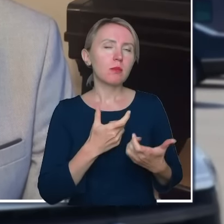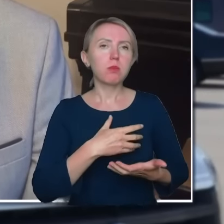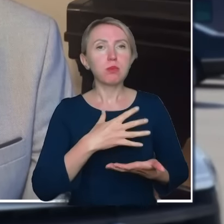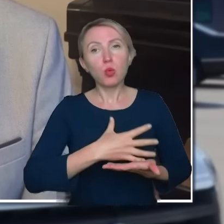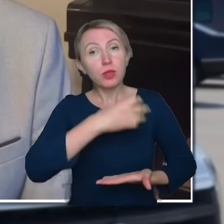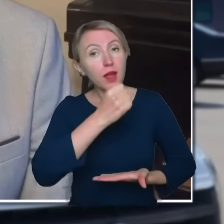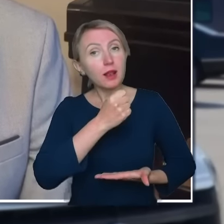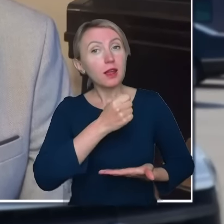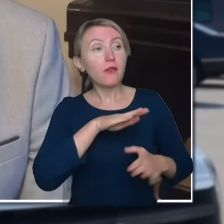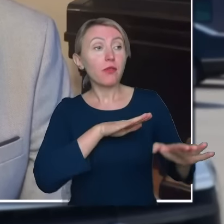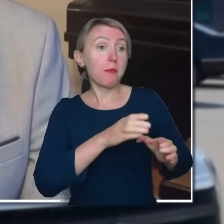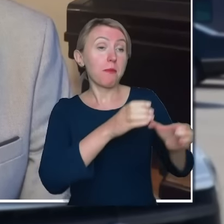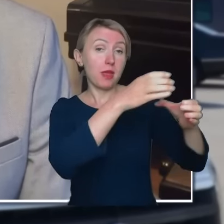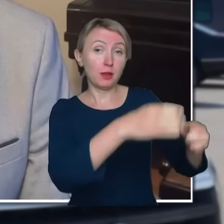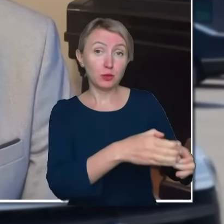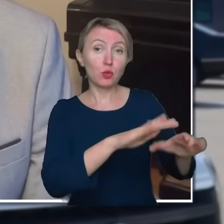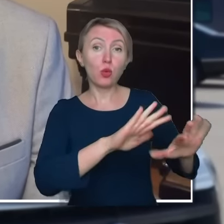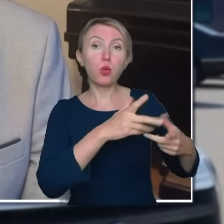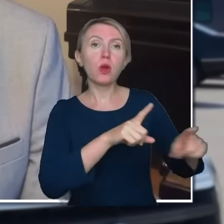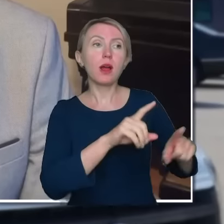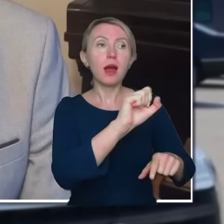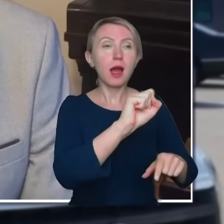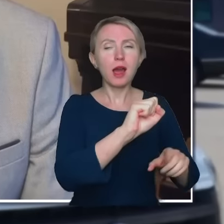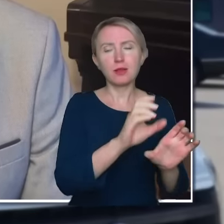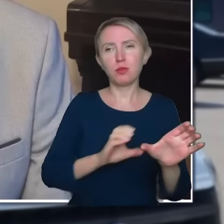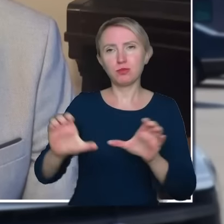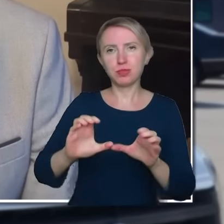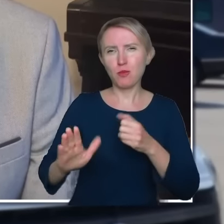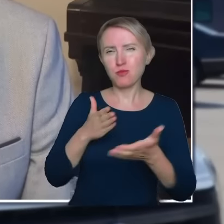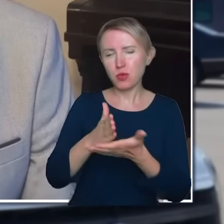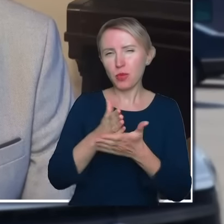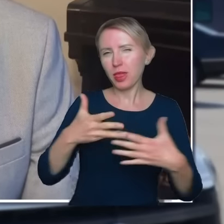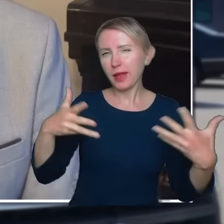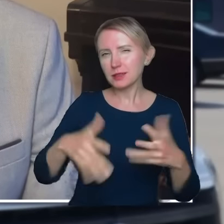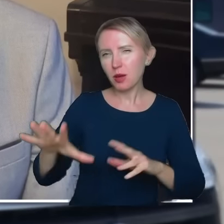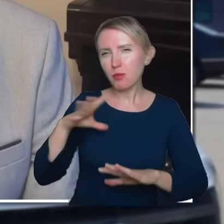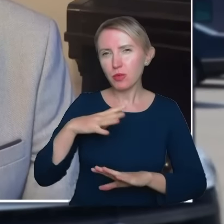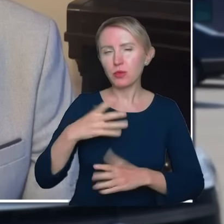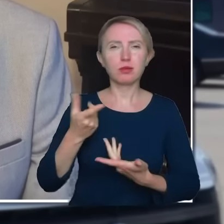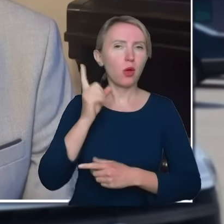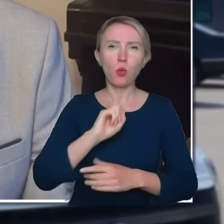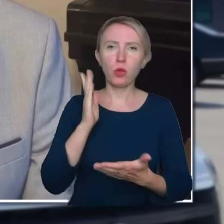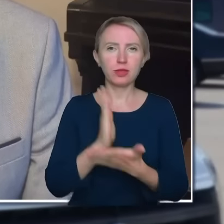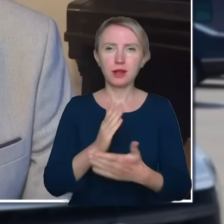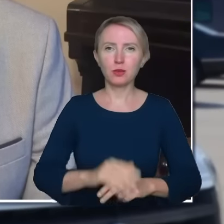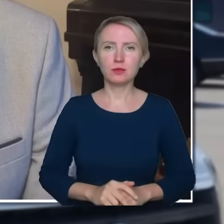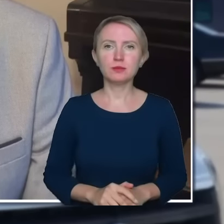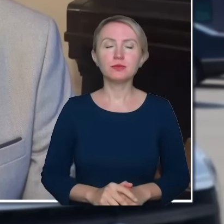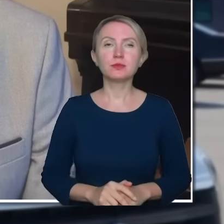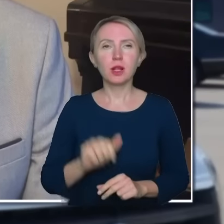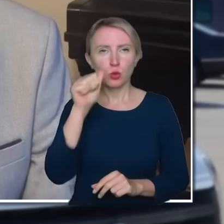w tym miejscu, to znaczy, że tu krótko mówiąc, te egzaminy były fikcją, a sprawa